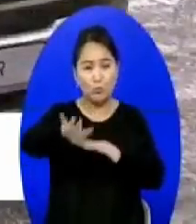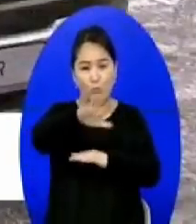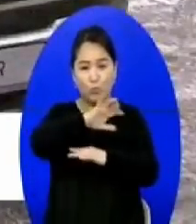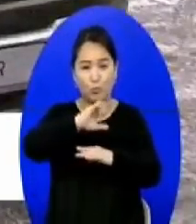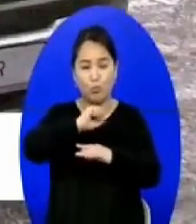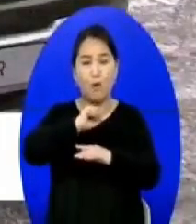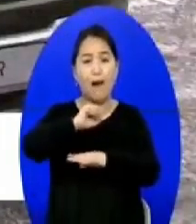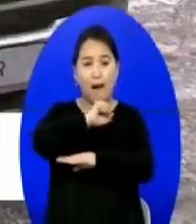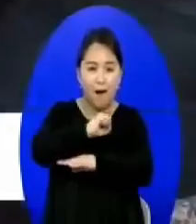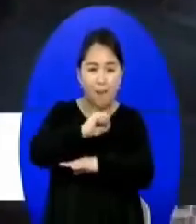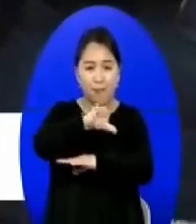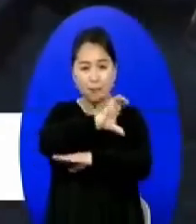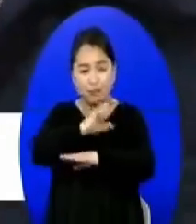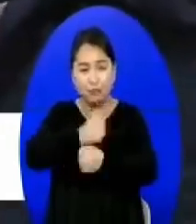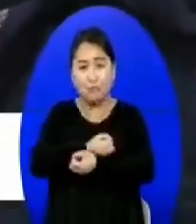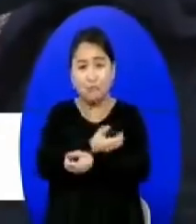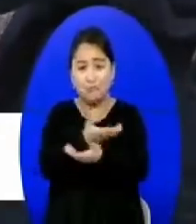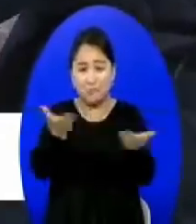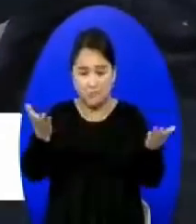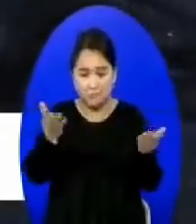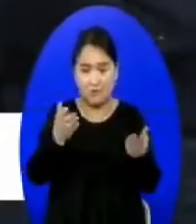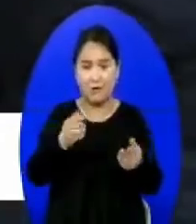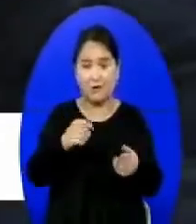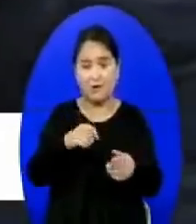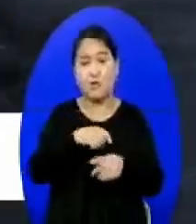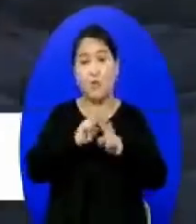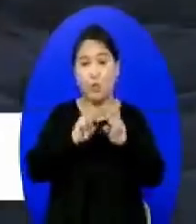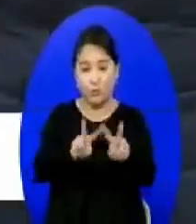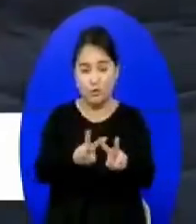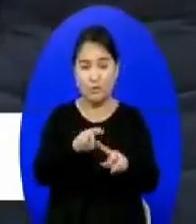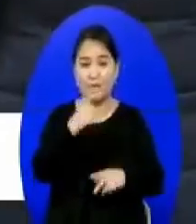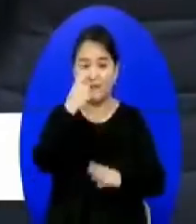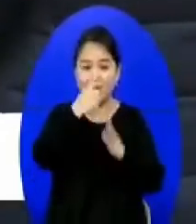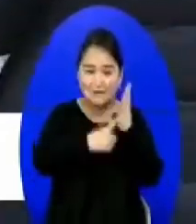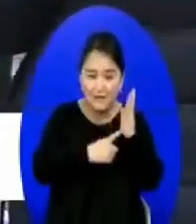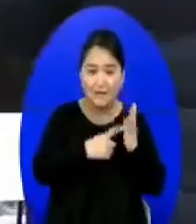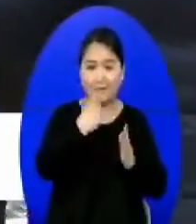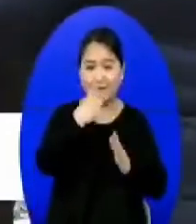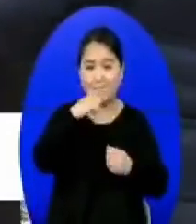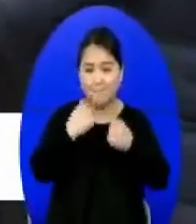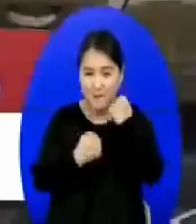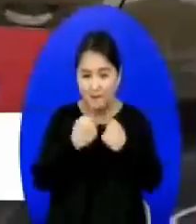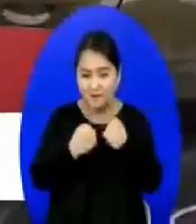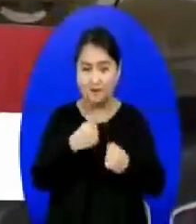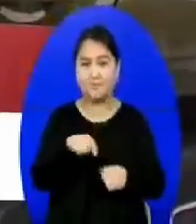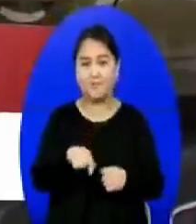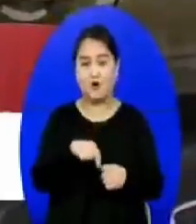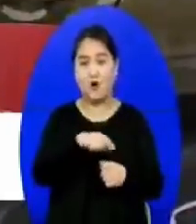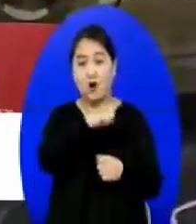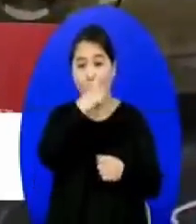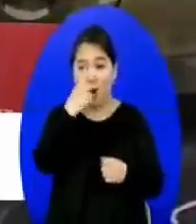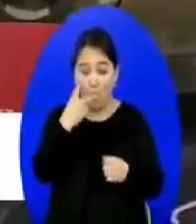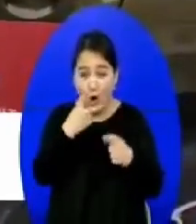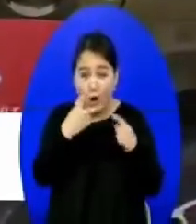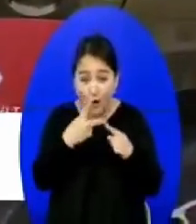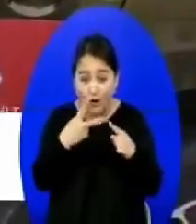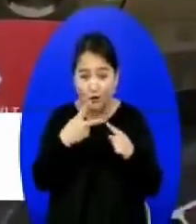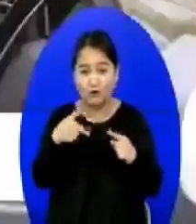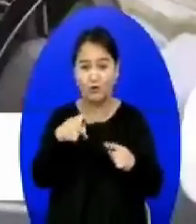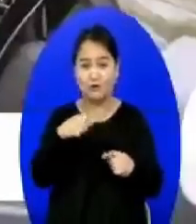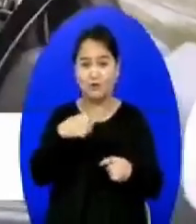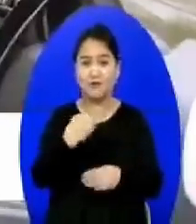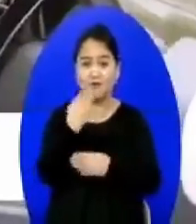Сар бүр нэг шин автомашины эзэн болон бусад 3 шагналын эзэдгийг тодруулна. Хоёр дахь удаагийн урамшууллын эзэд ирэх сарын 30-ны өдөр Монголын үндэсний олон нийтийн